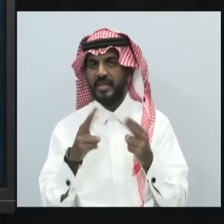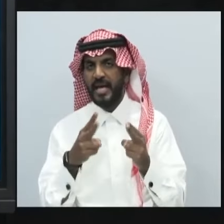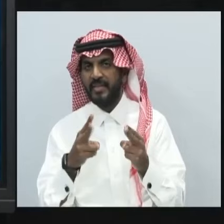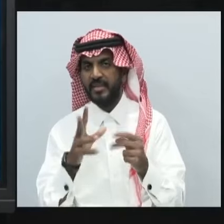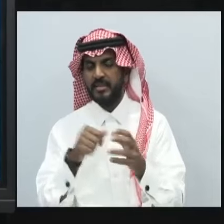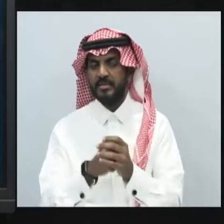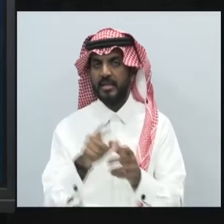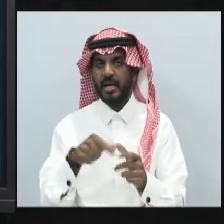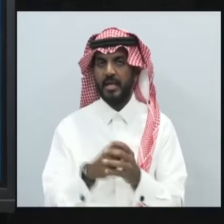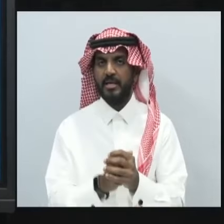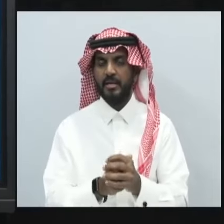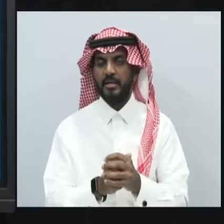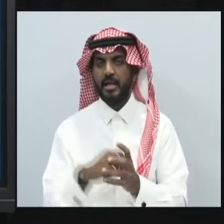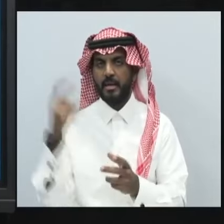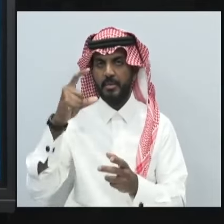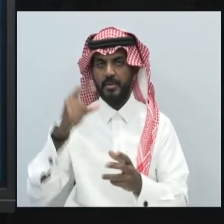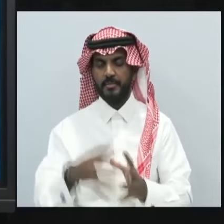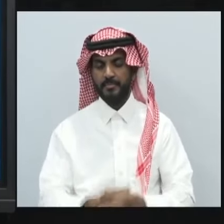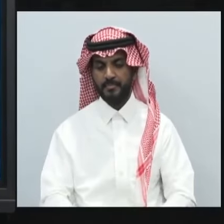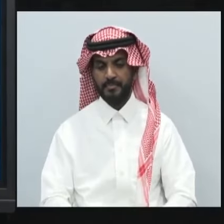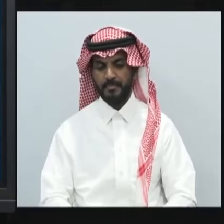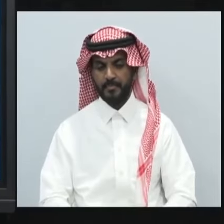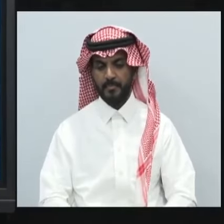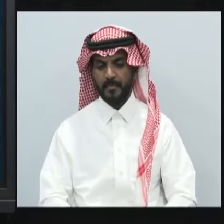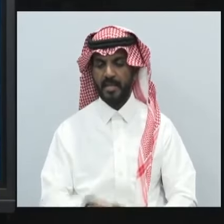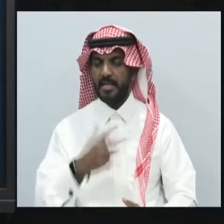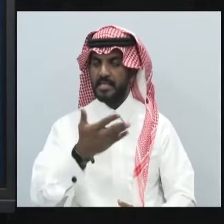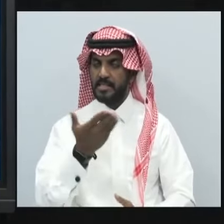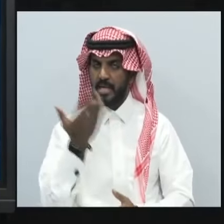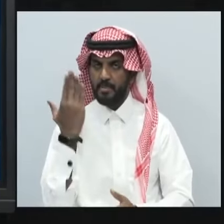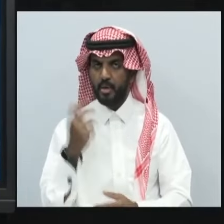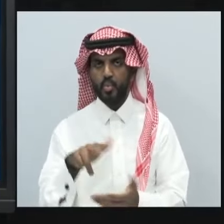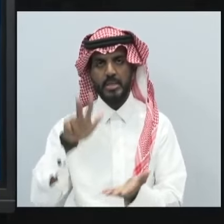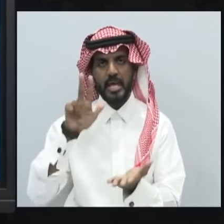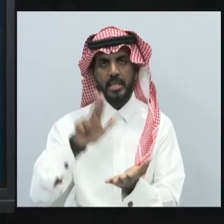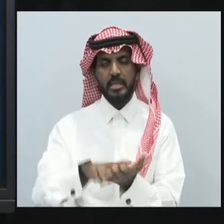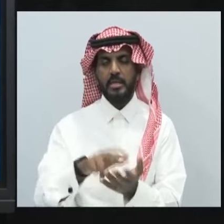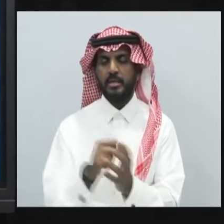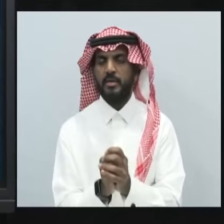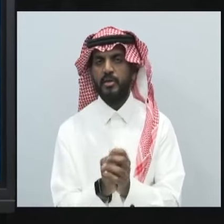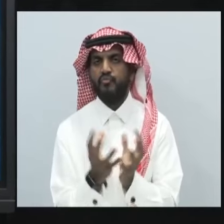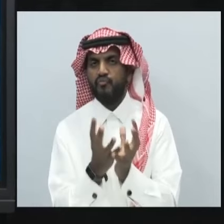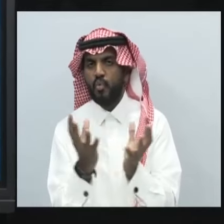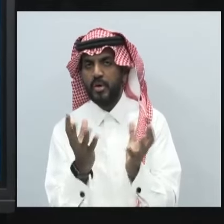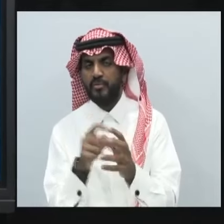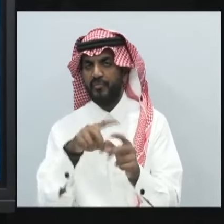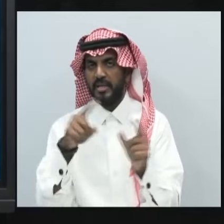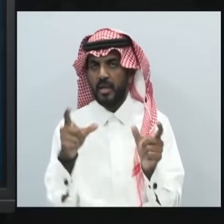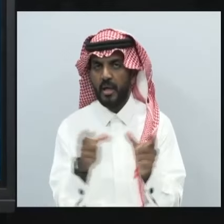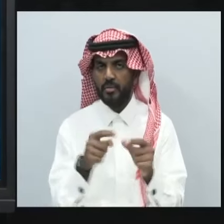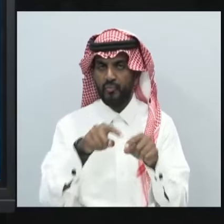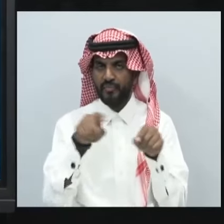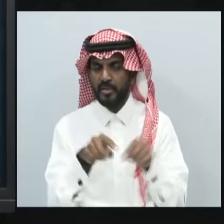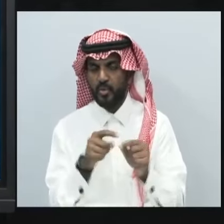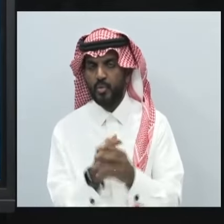على سطح القمر ذكرناها سابقا وذكرنا تاثير هذه الفوهات على سطح القمر ولماذا